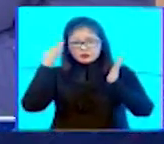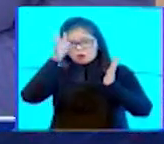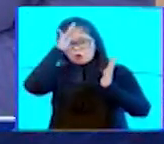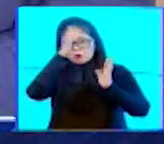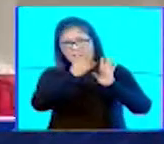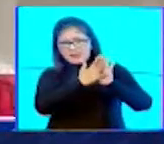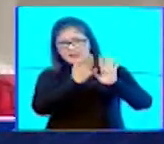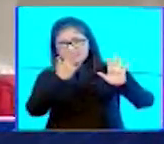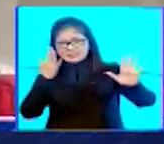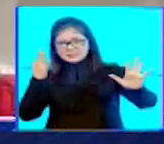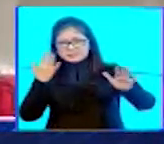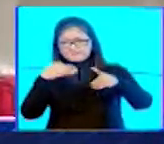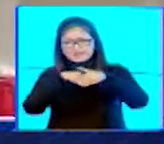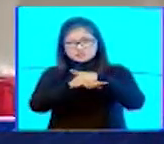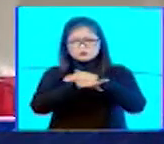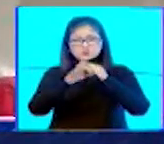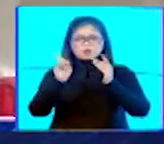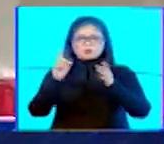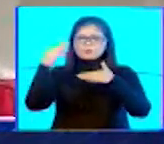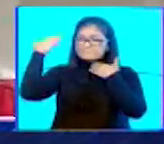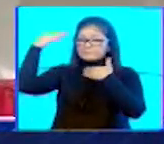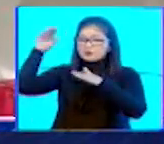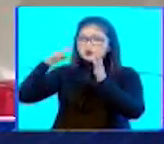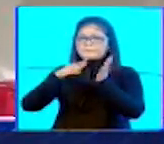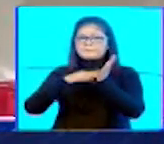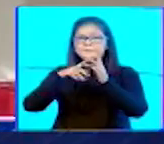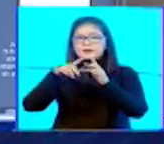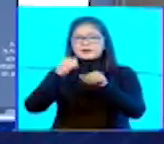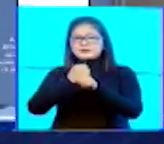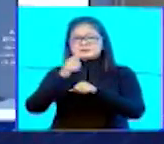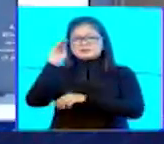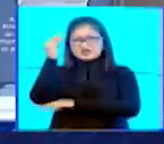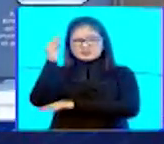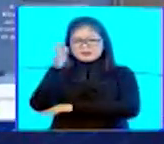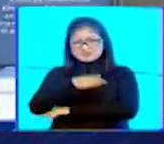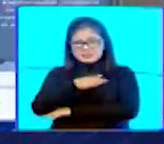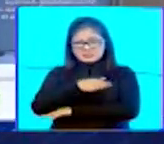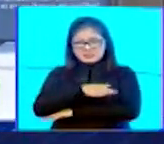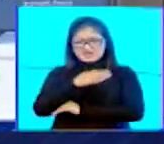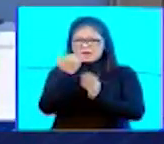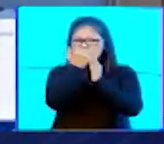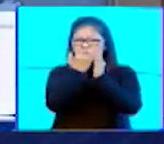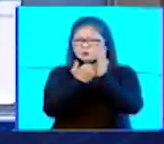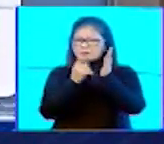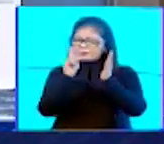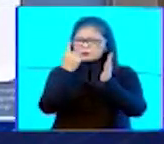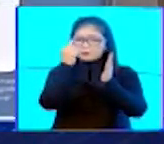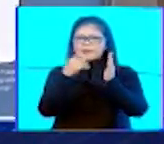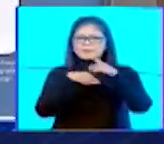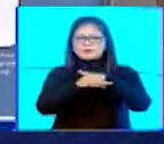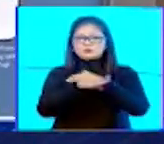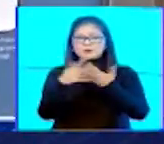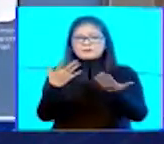pengunjung yang hendak memasuki Lipo Mall Kemang, Jakarta Selatan. Syarat utama pengunjung dapat memasuki mal adalah sudah menerima